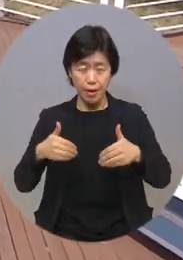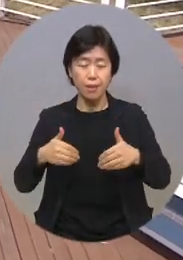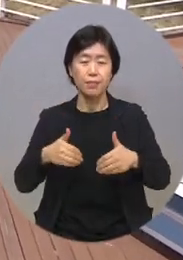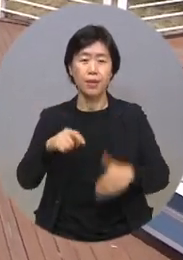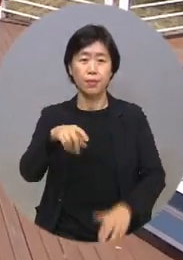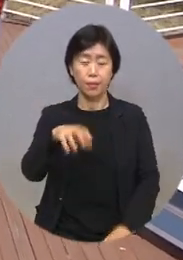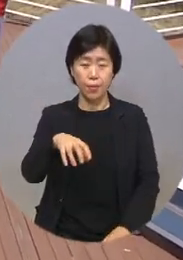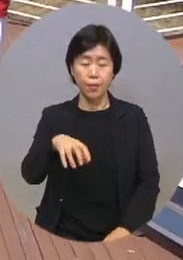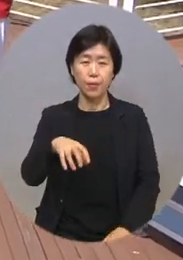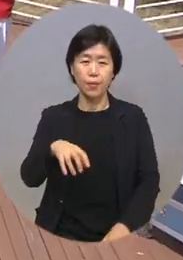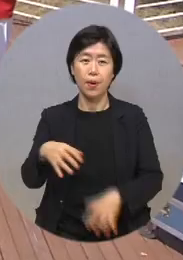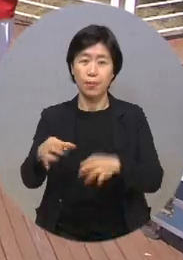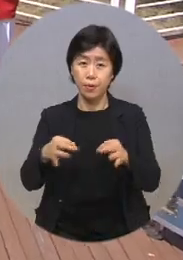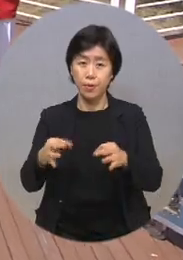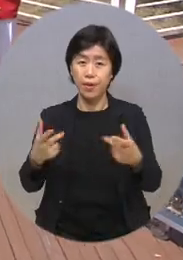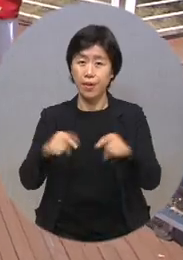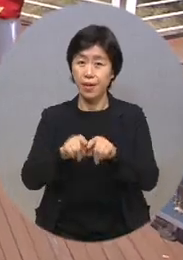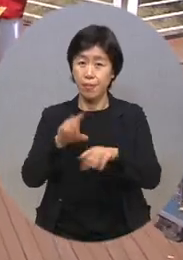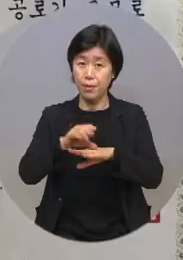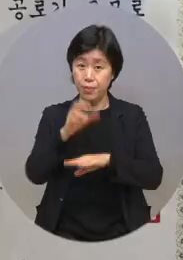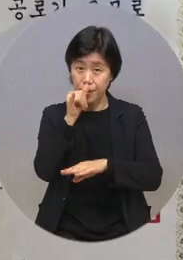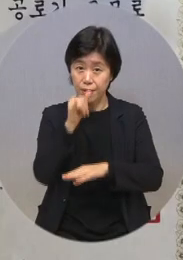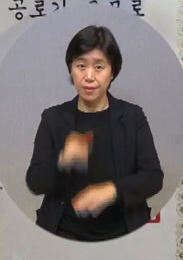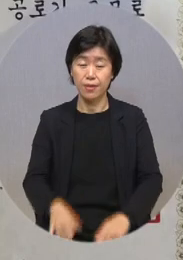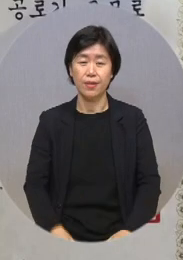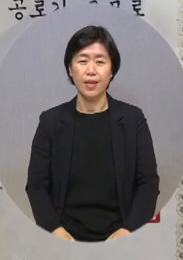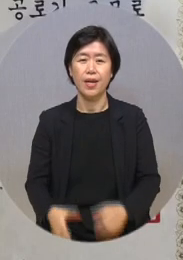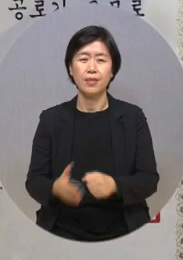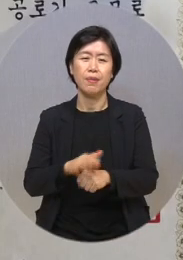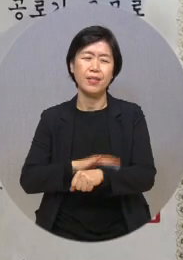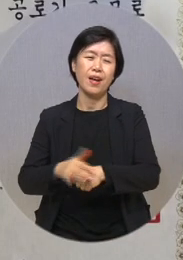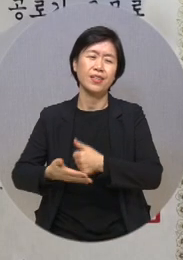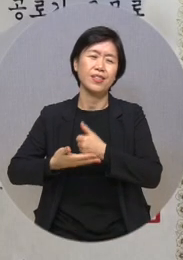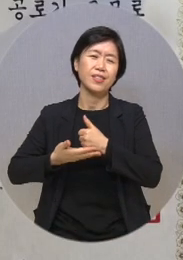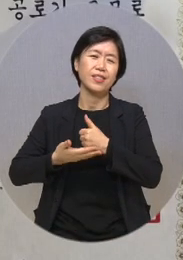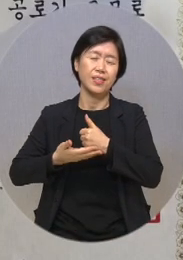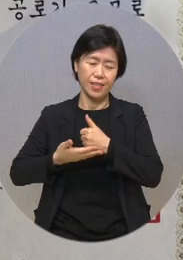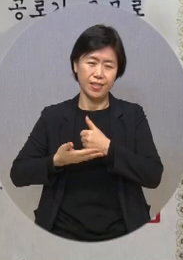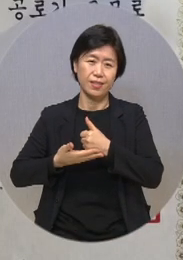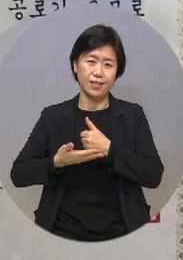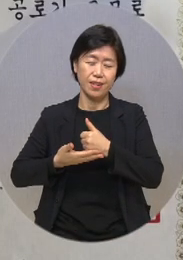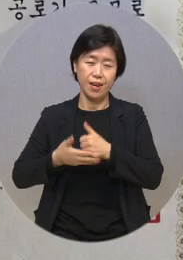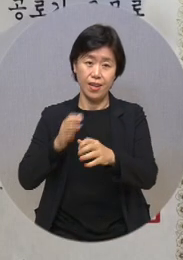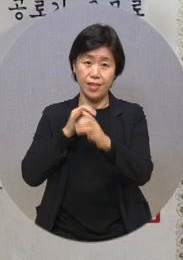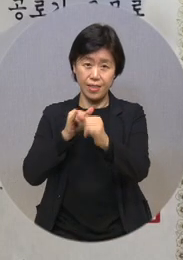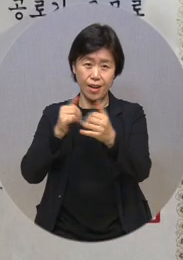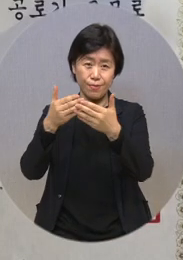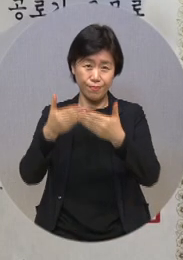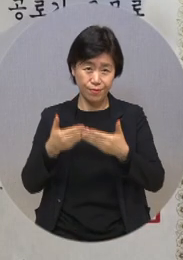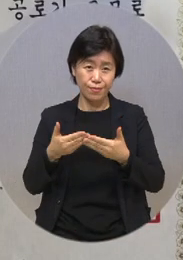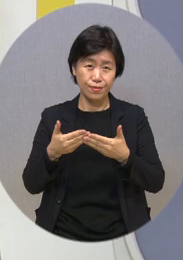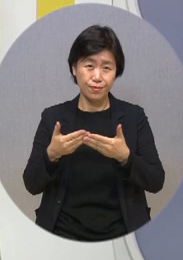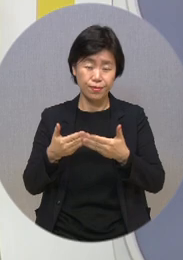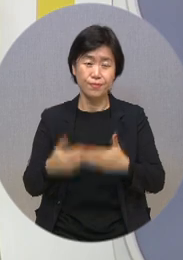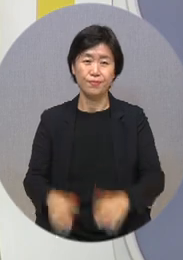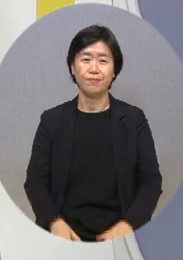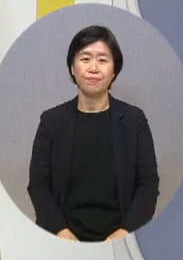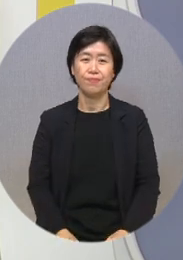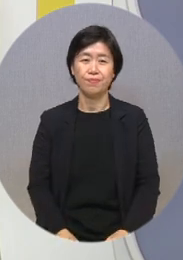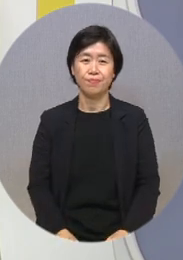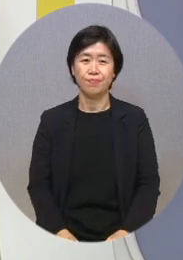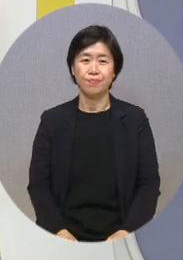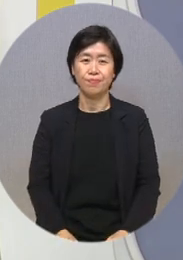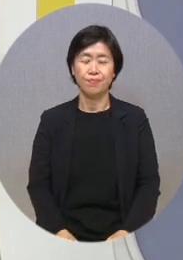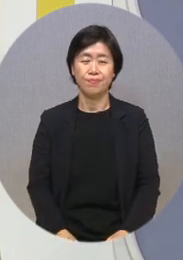남도장터가 같이 우리가 방송을 했었잖아요. 네, 그래서 네. 잘했다고 농림축산식품부 장관님께서 상